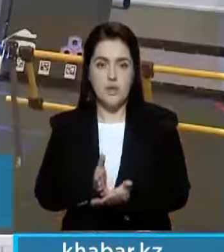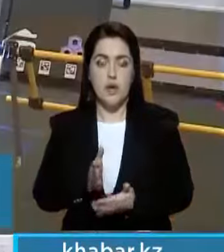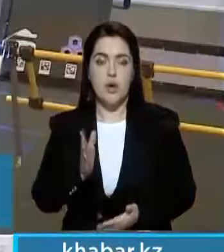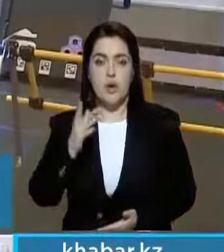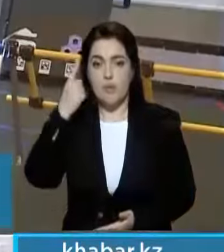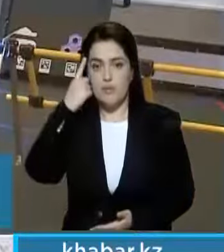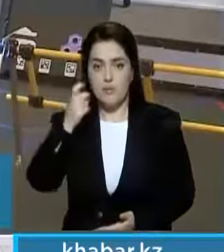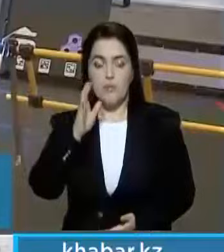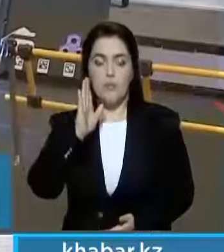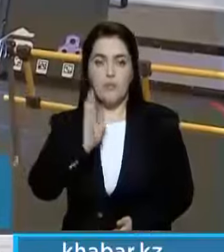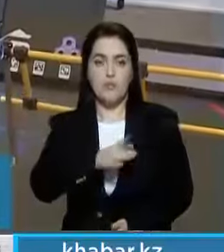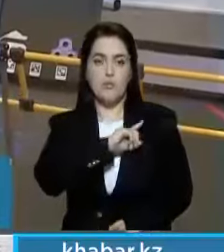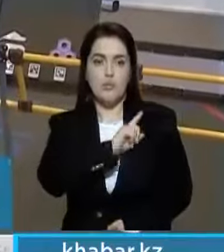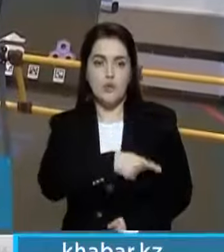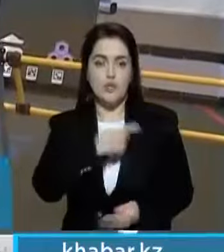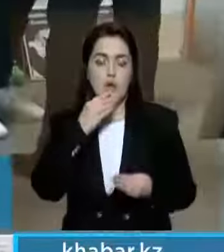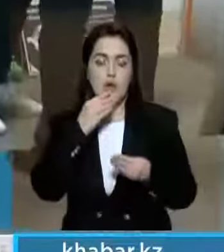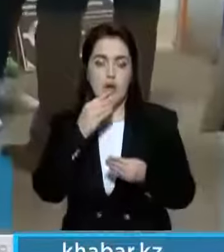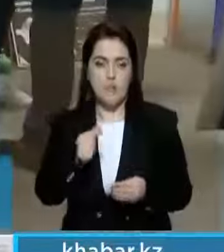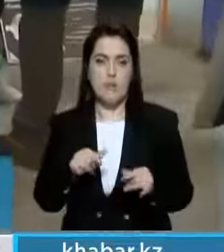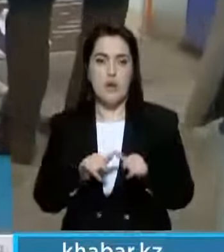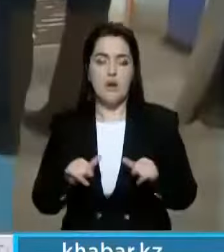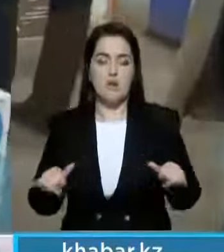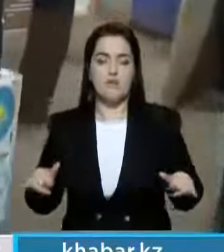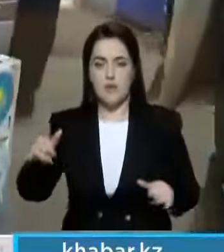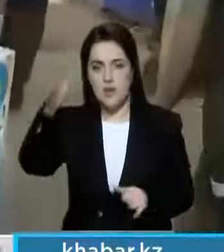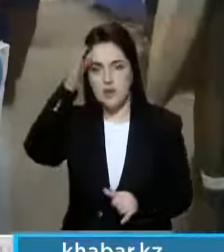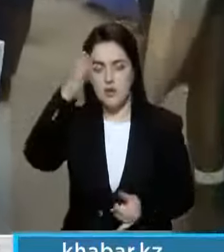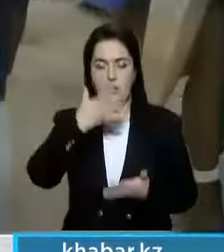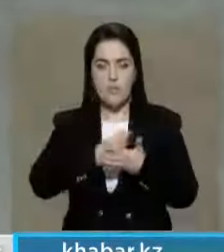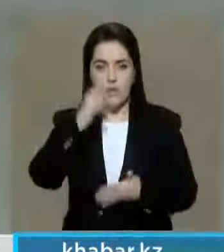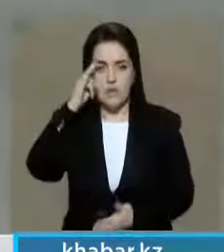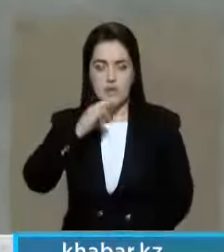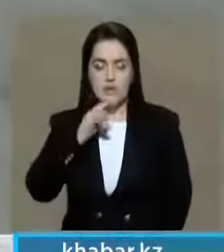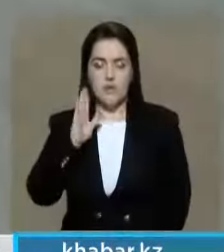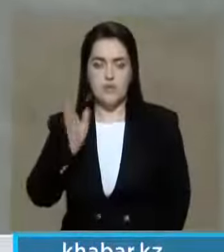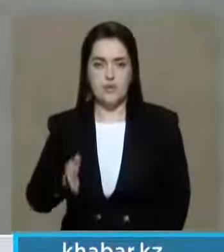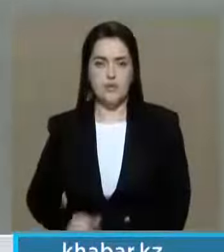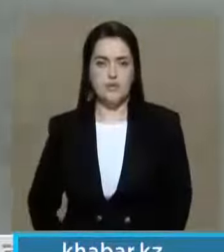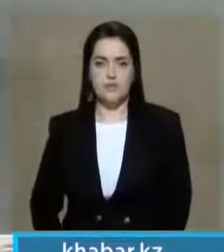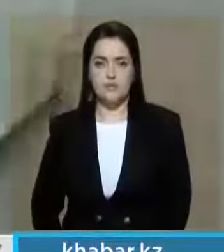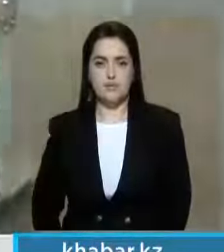призван придать мощный импульс развитию науки буго Сай джанова Бахт бек Нуртаев Хабар